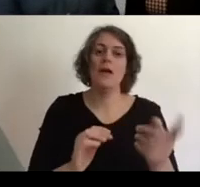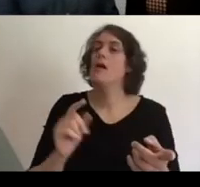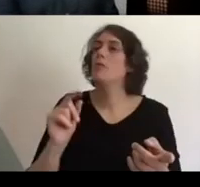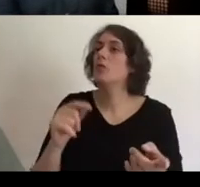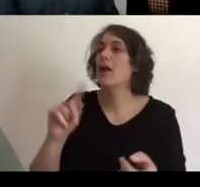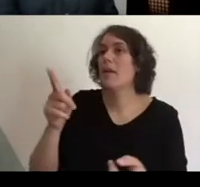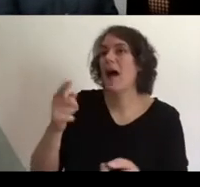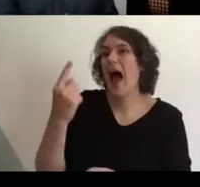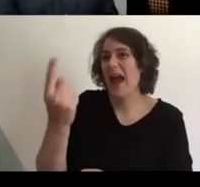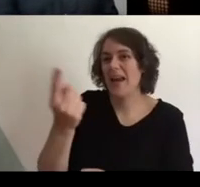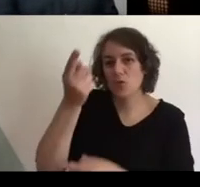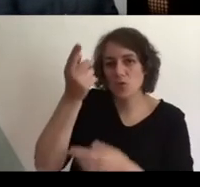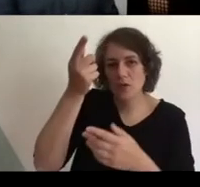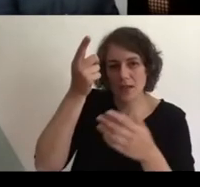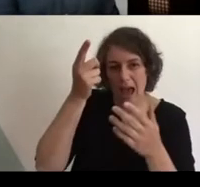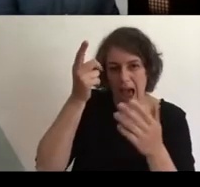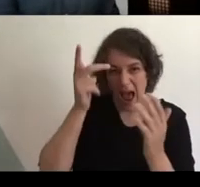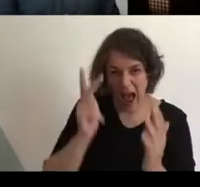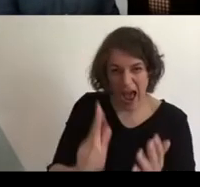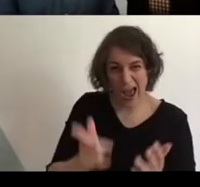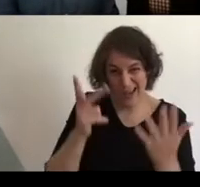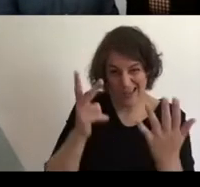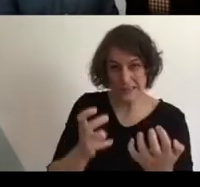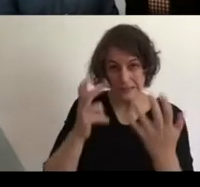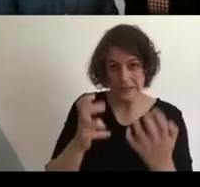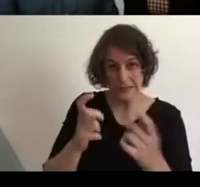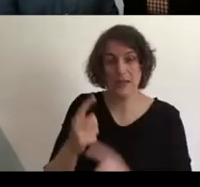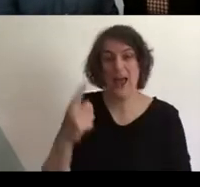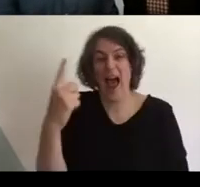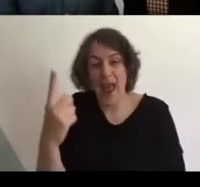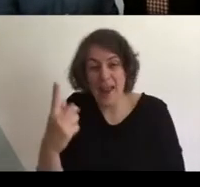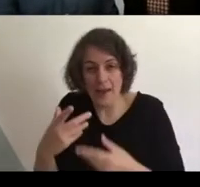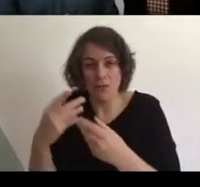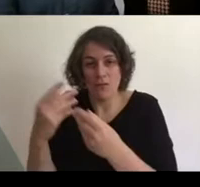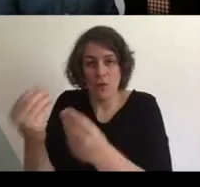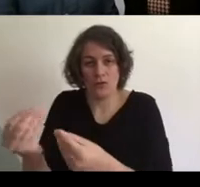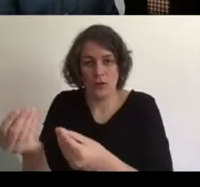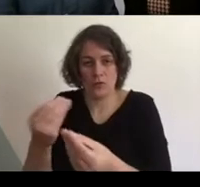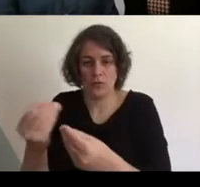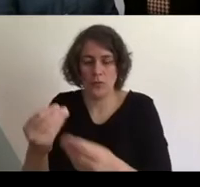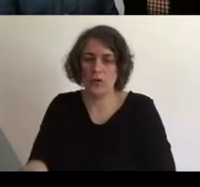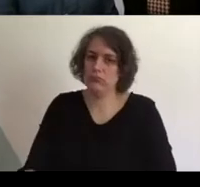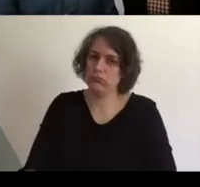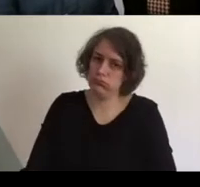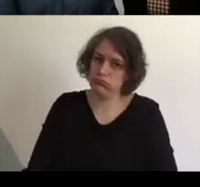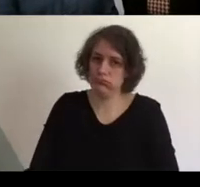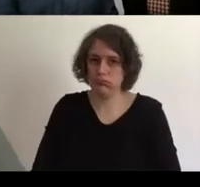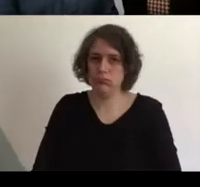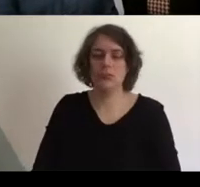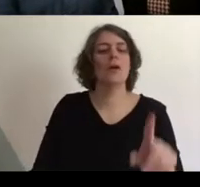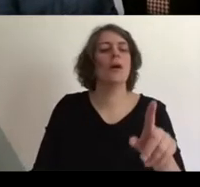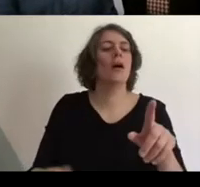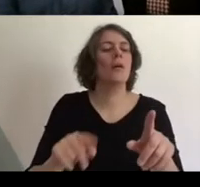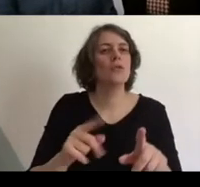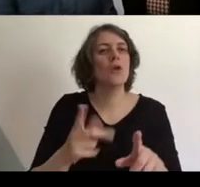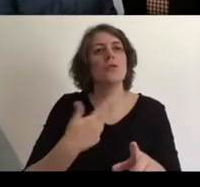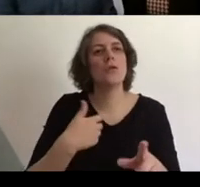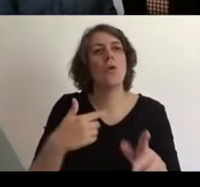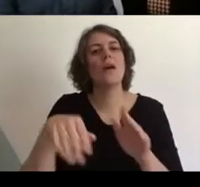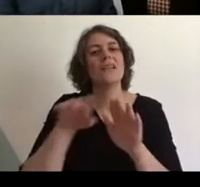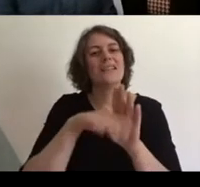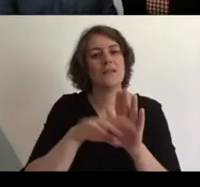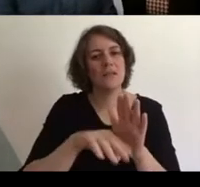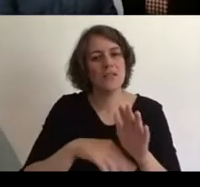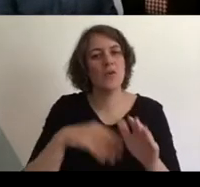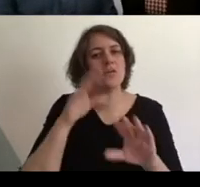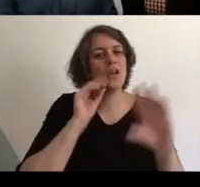Bewerbungen schon sehr mächtig ist. Ja. Diese Diskriminierungserfahrung jetzt eher im öffentlichen Dienst, also das AGG